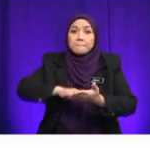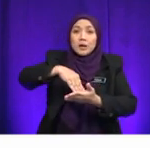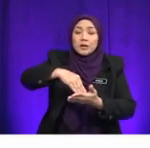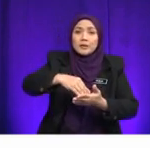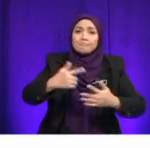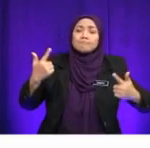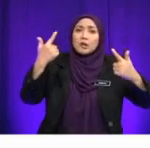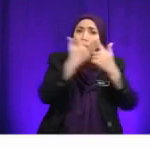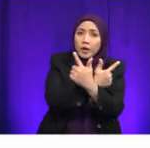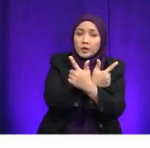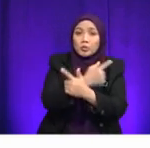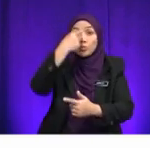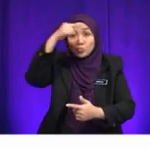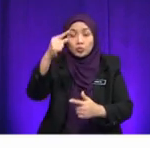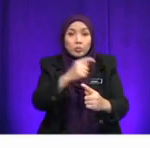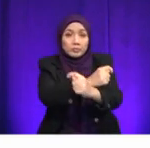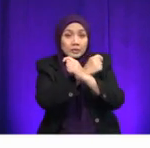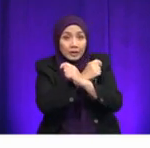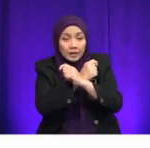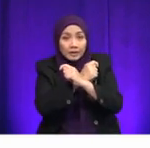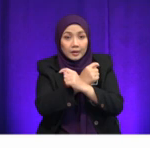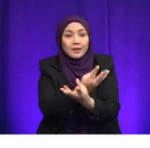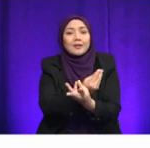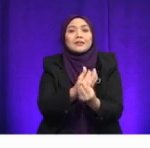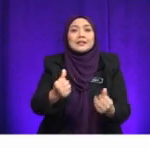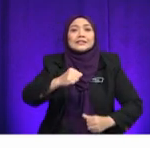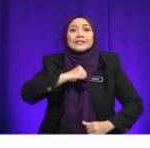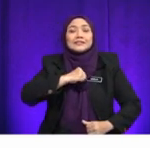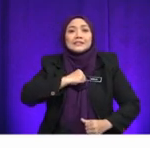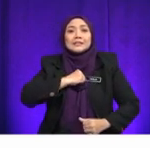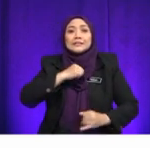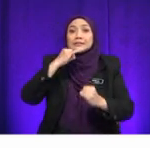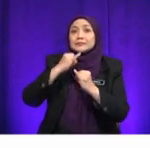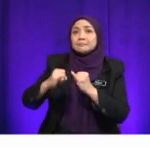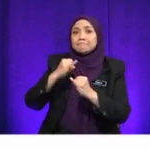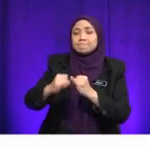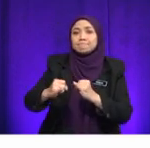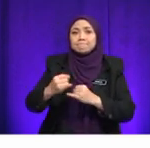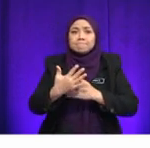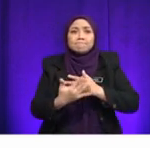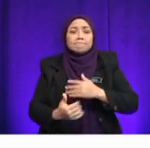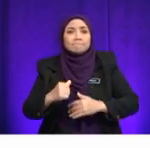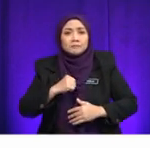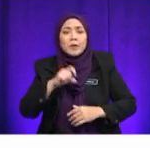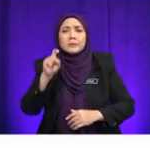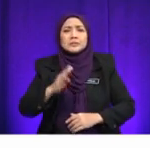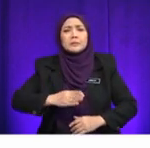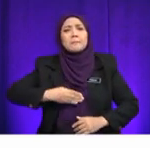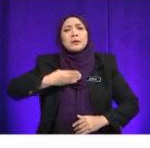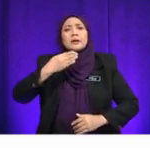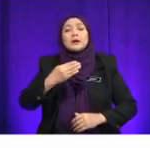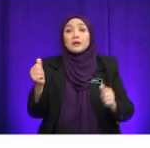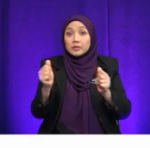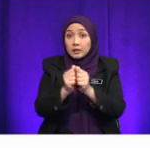mempertahankan tanah air tercinta sampai ketinggian darah yang terakhir anak muda mestilah bangga dengan bendera Negeri